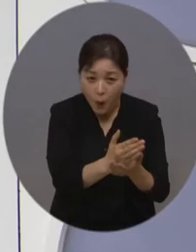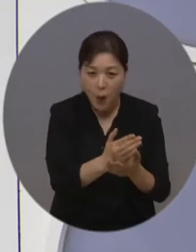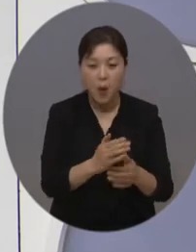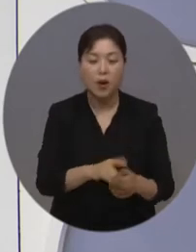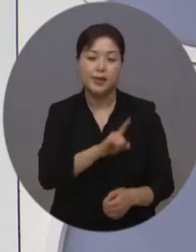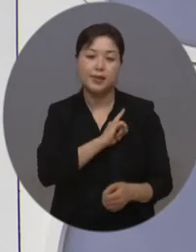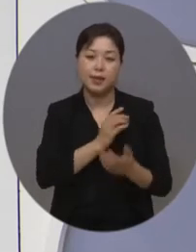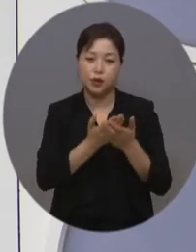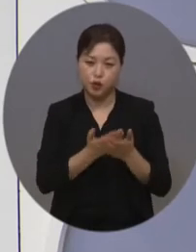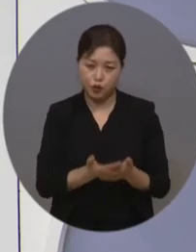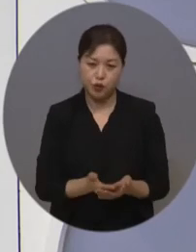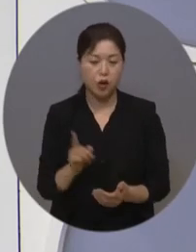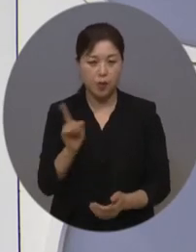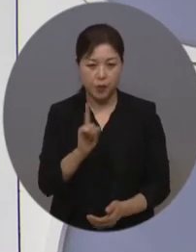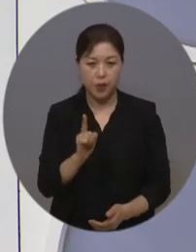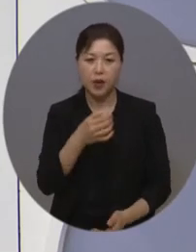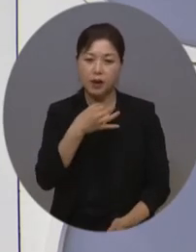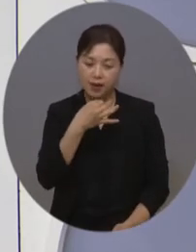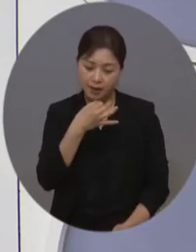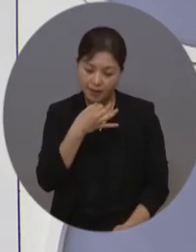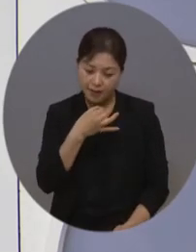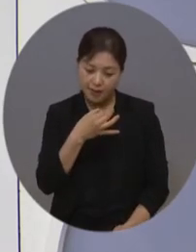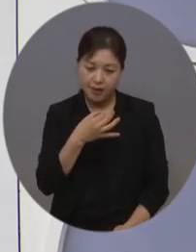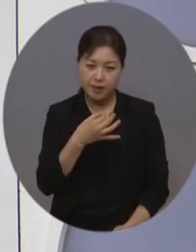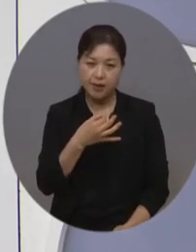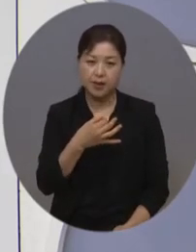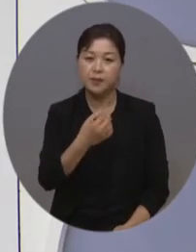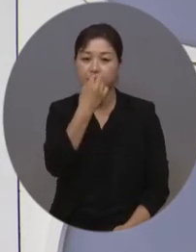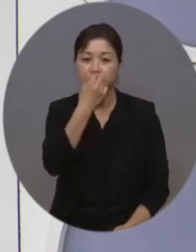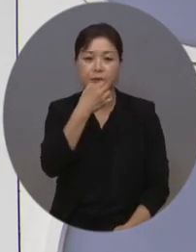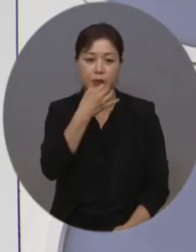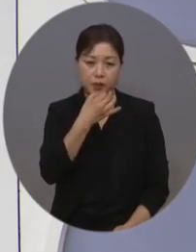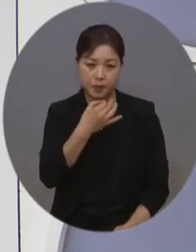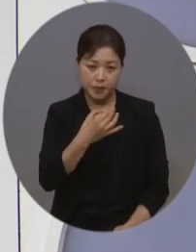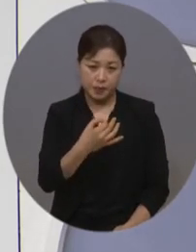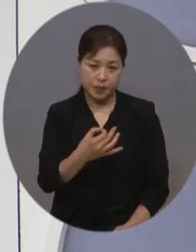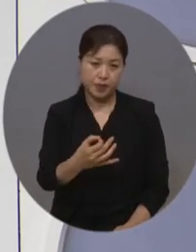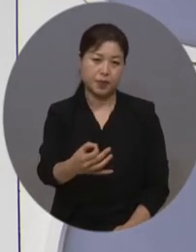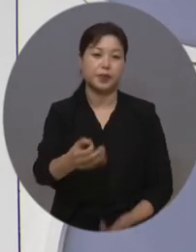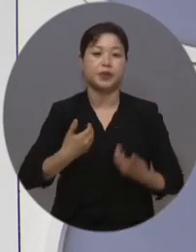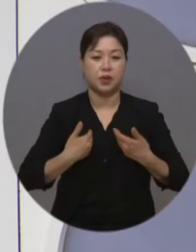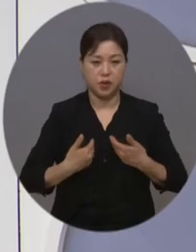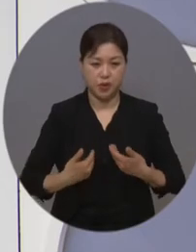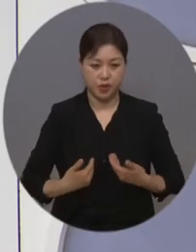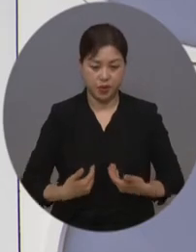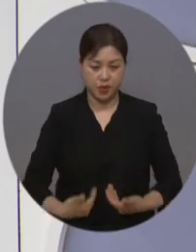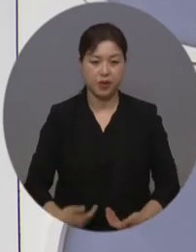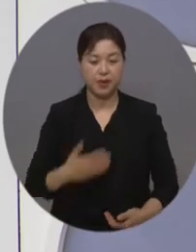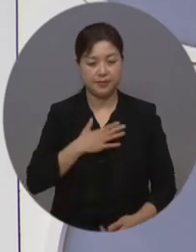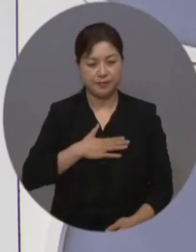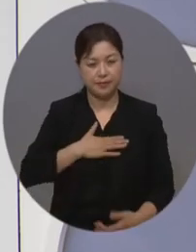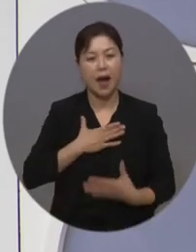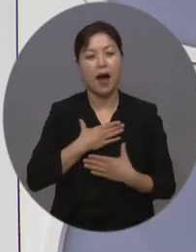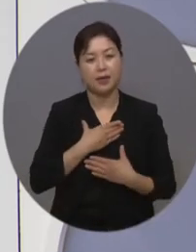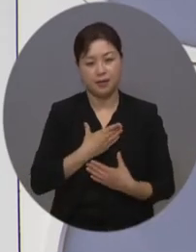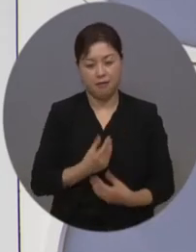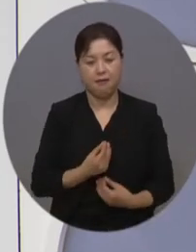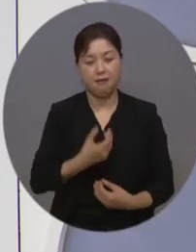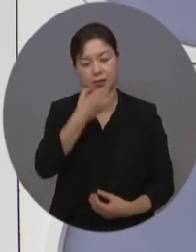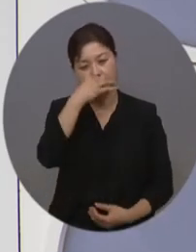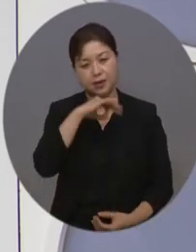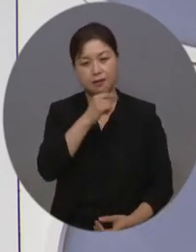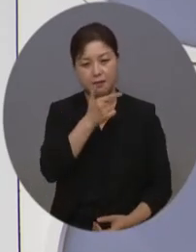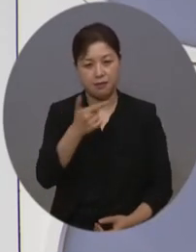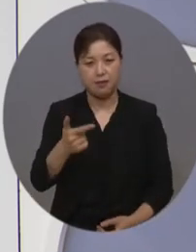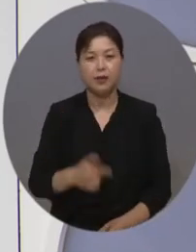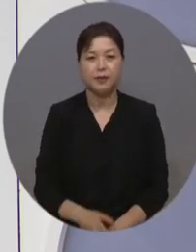것은 호흡을 천천히 부드럽게 하는 것이 굉장히 이 우리 정서 안정에 좋은 효과를